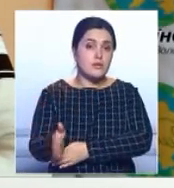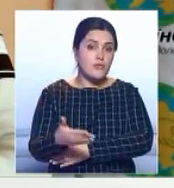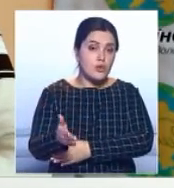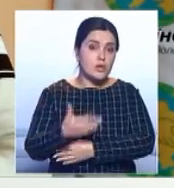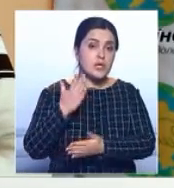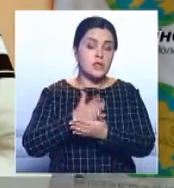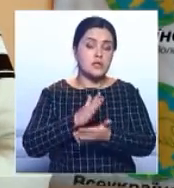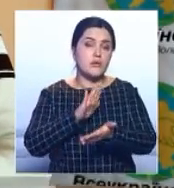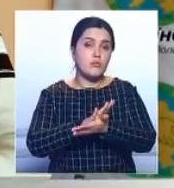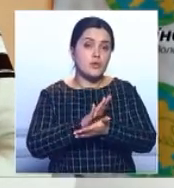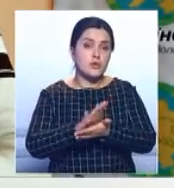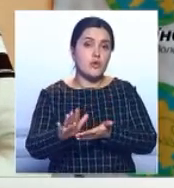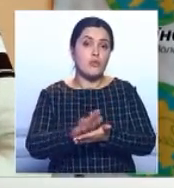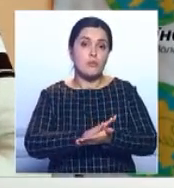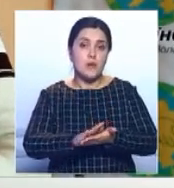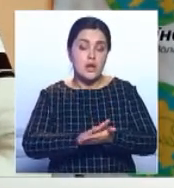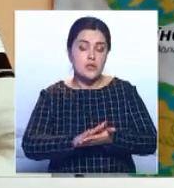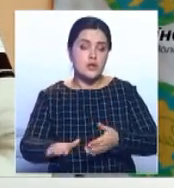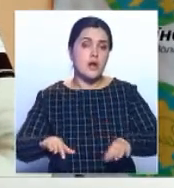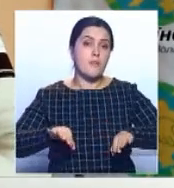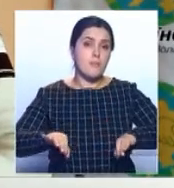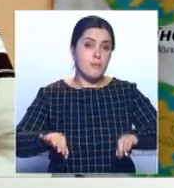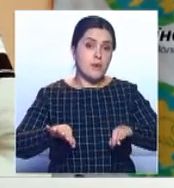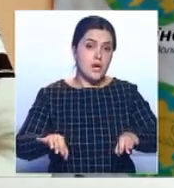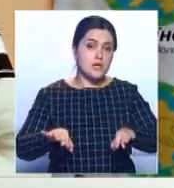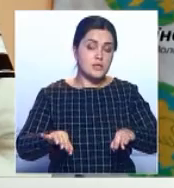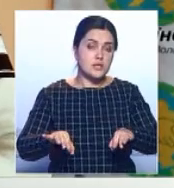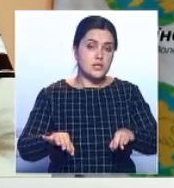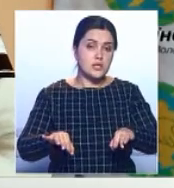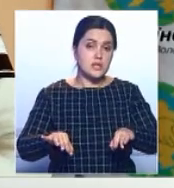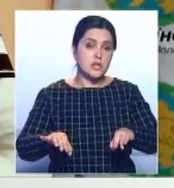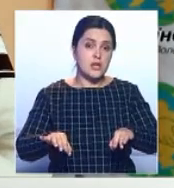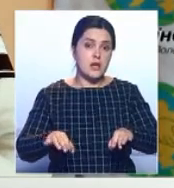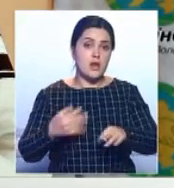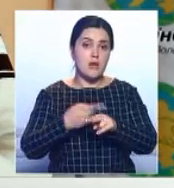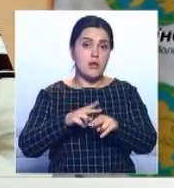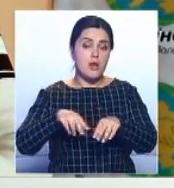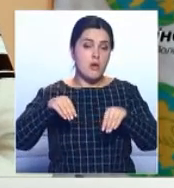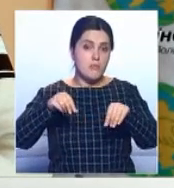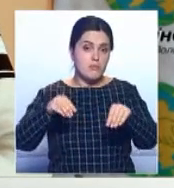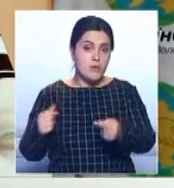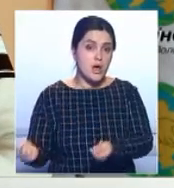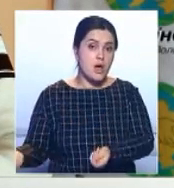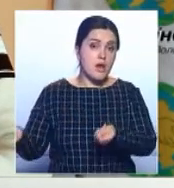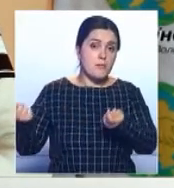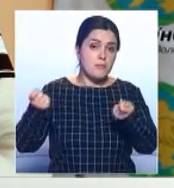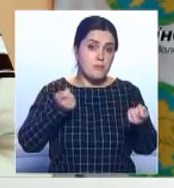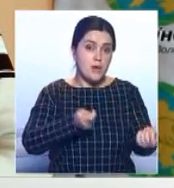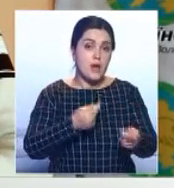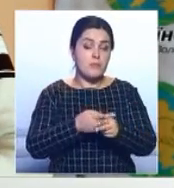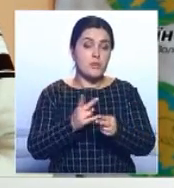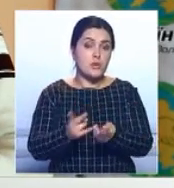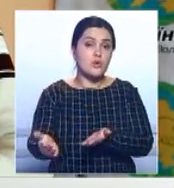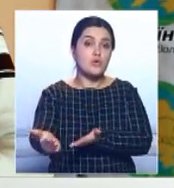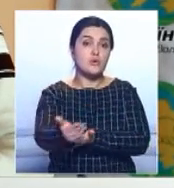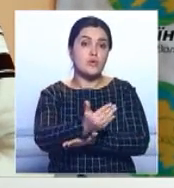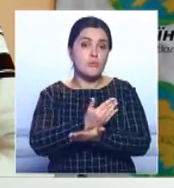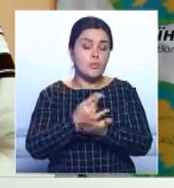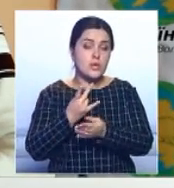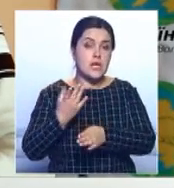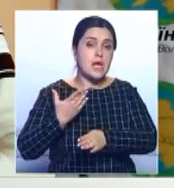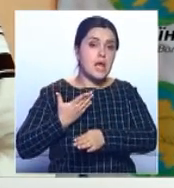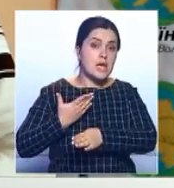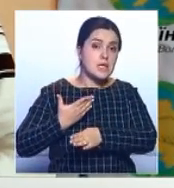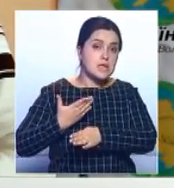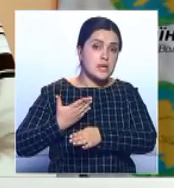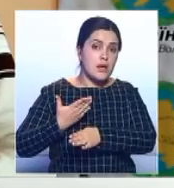мусороубирающие машины, те, которые должны... Значит, этот смет или как дорожный смет должен собираться на отдельные